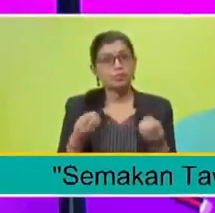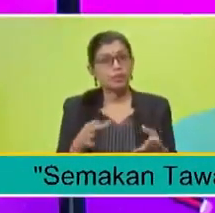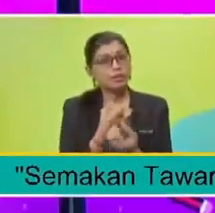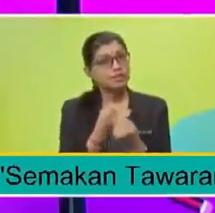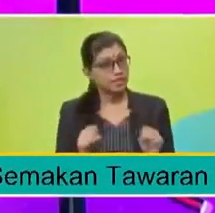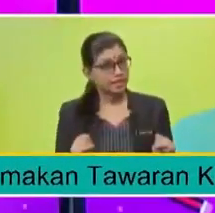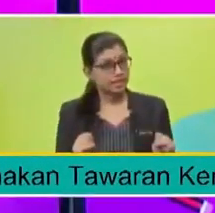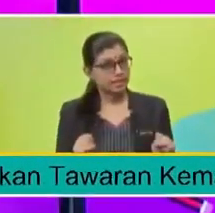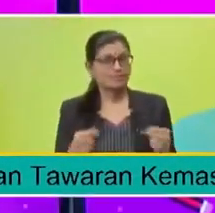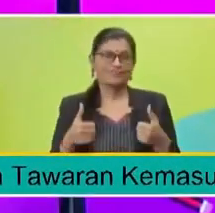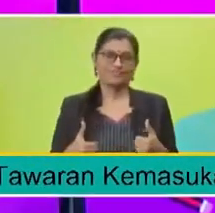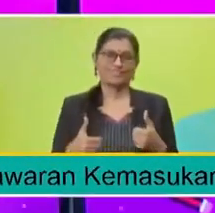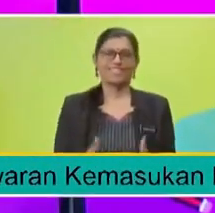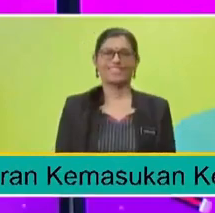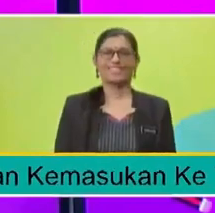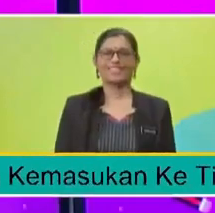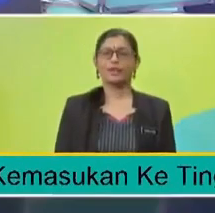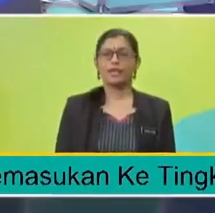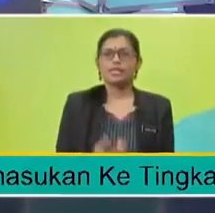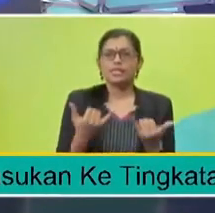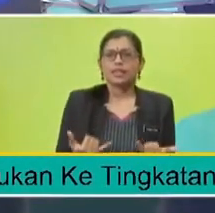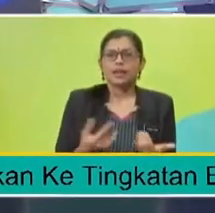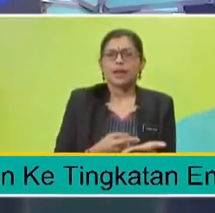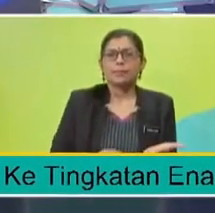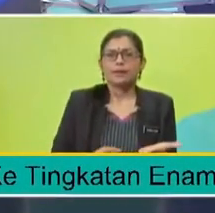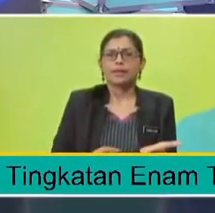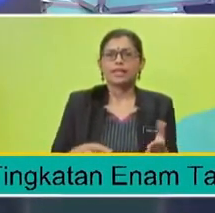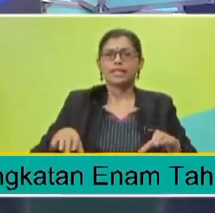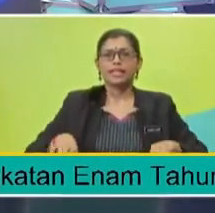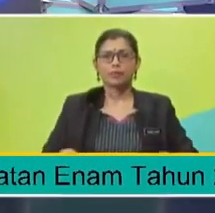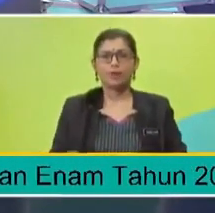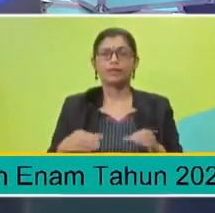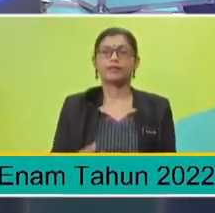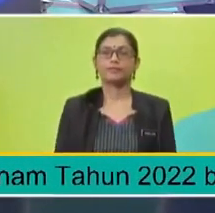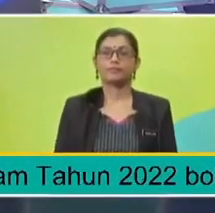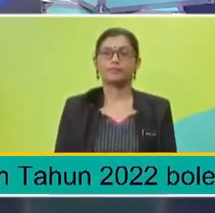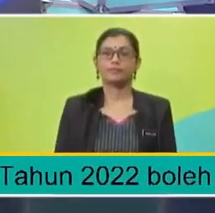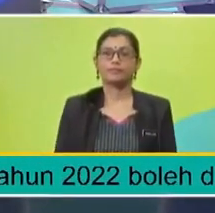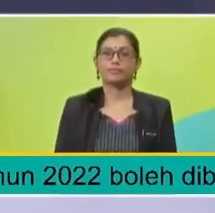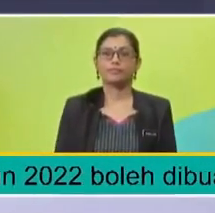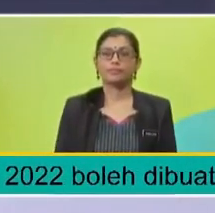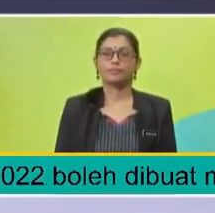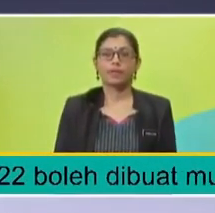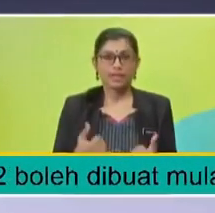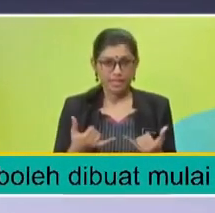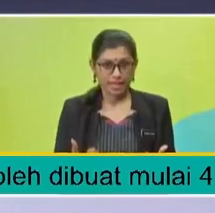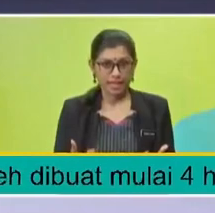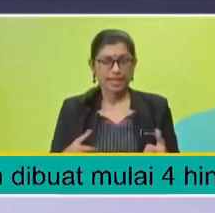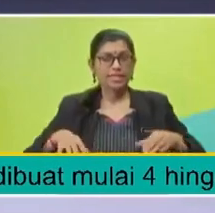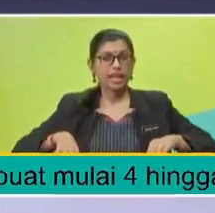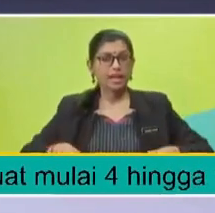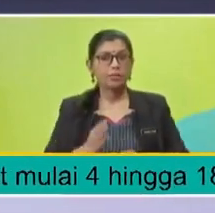untuk segmen kali ini apa yang kita Kamu sebenarnya oke that hatinya untuk cemani kita akan membuat bentuk